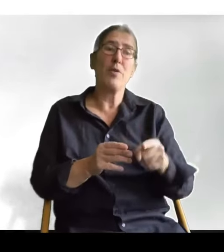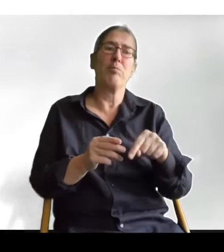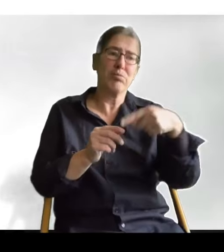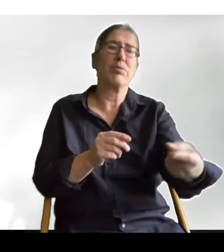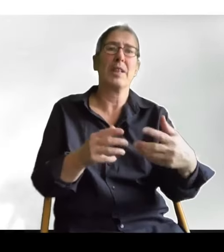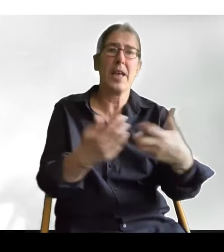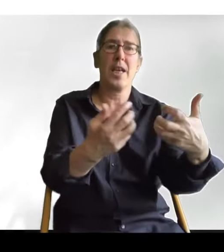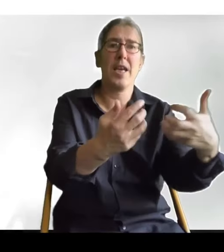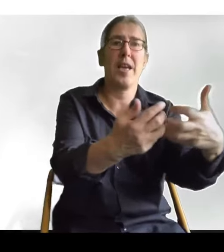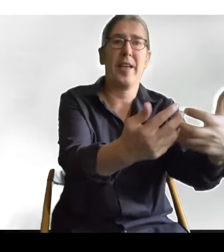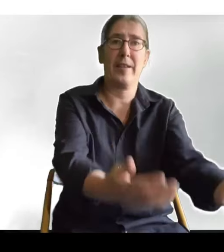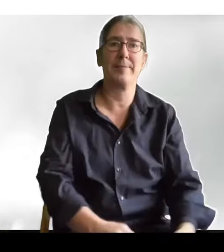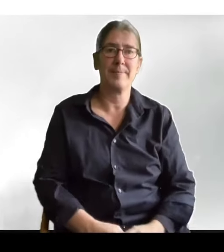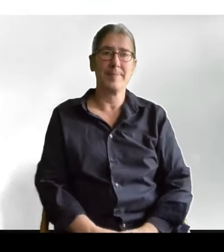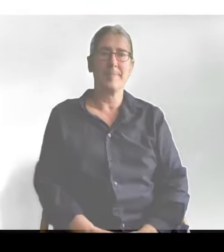weltweite zerwürfnisse